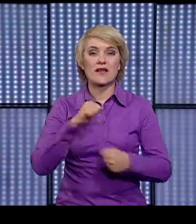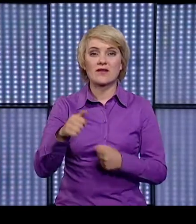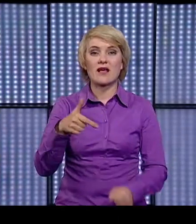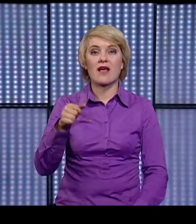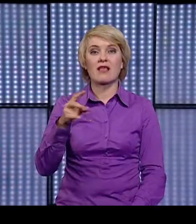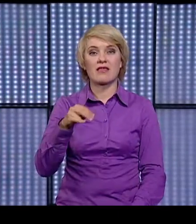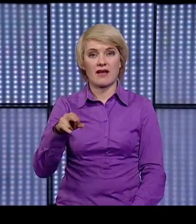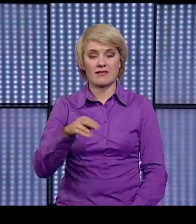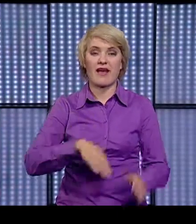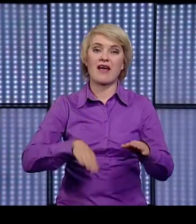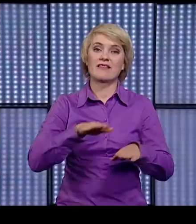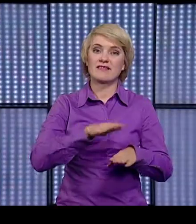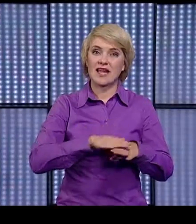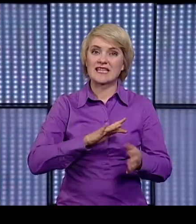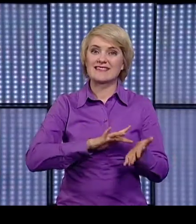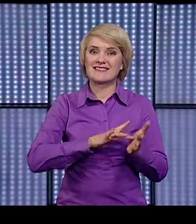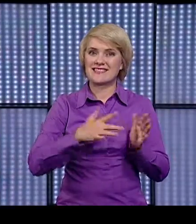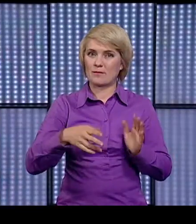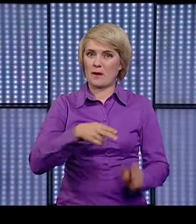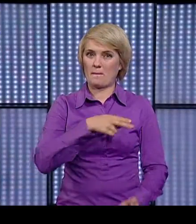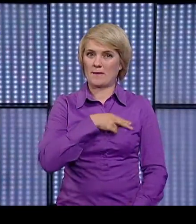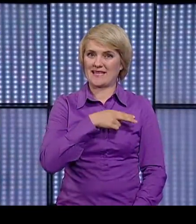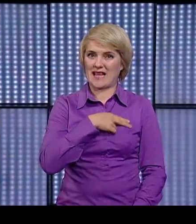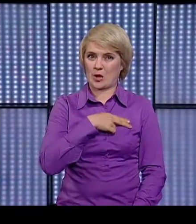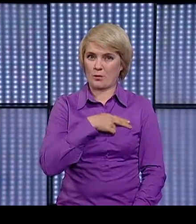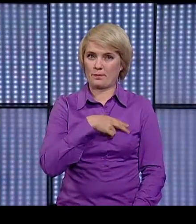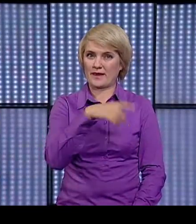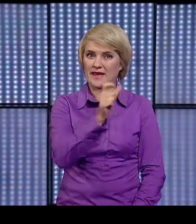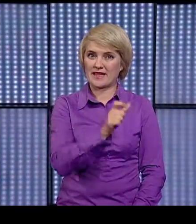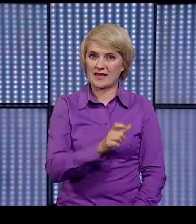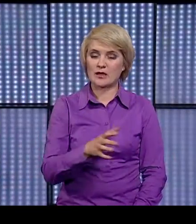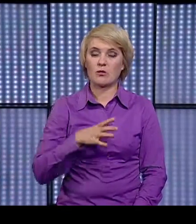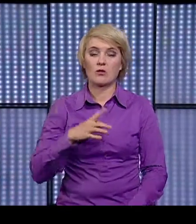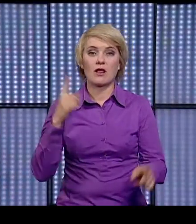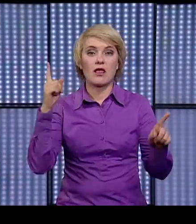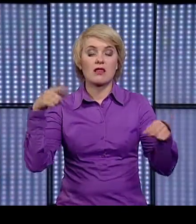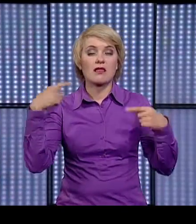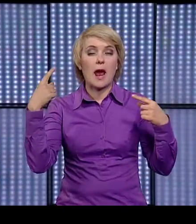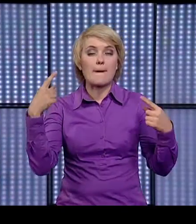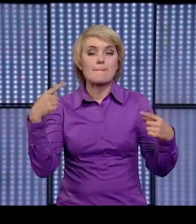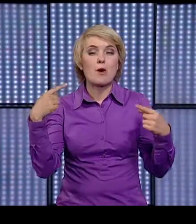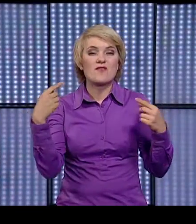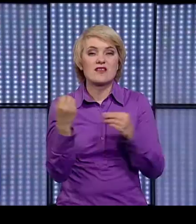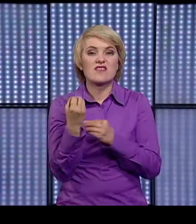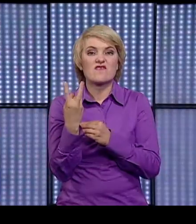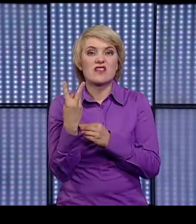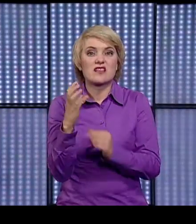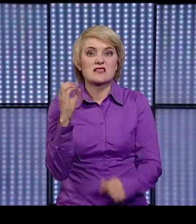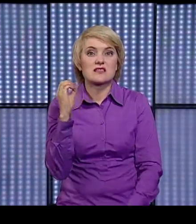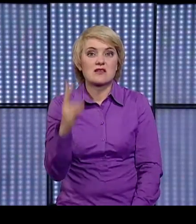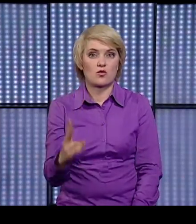срібним призером італійцем Франческо Бателія склала неймовірні, як для такої короткої дистанції, 12